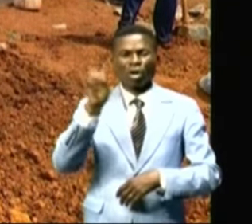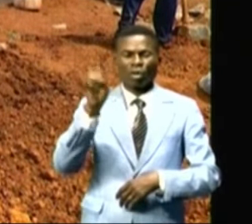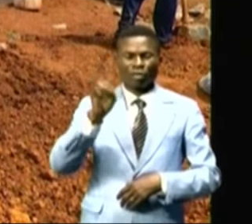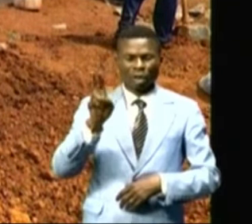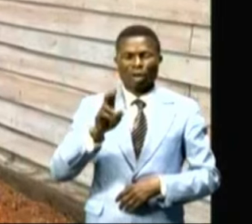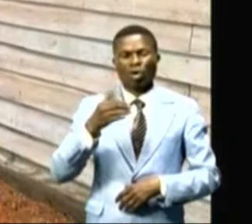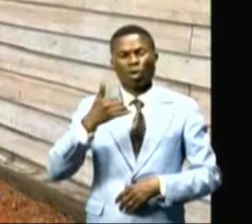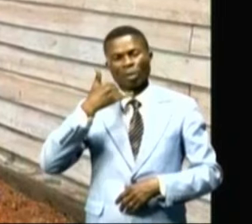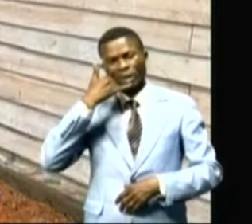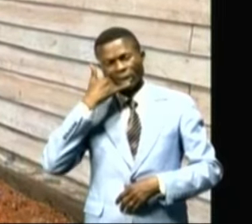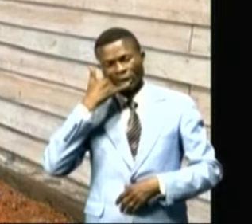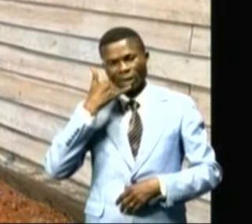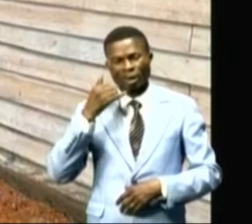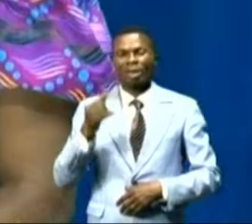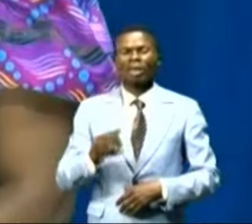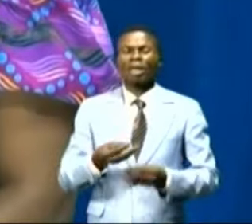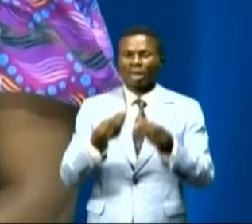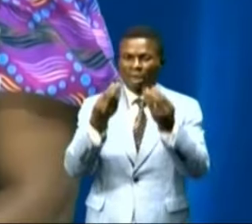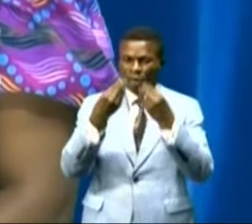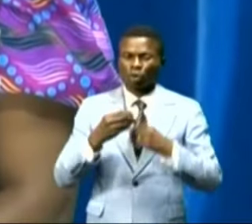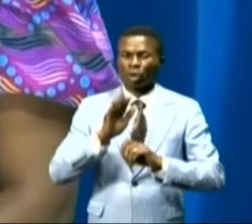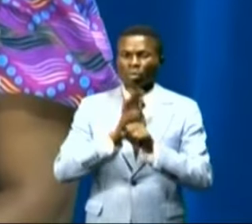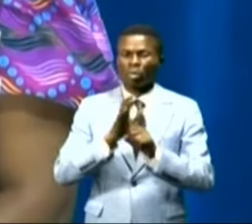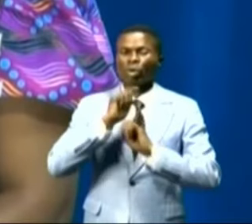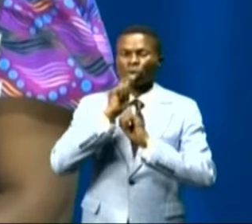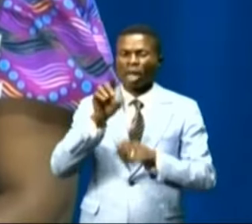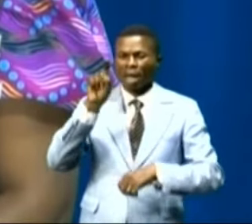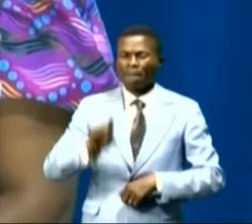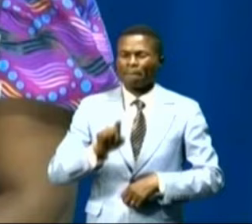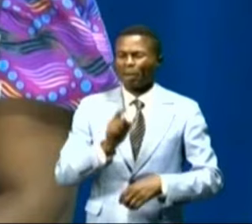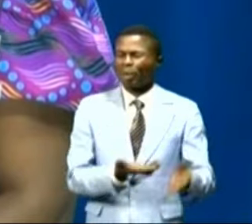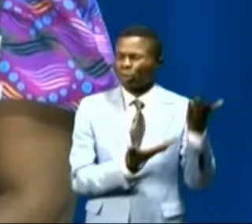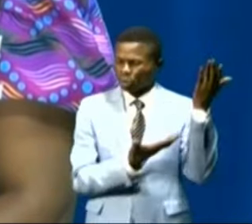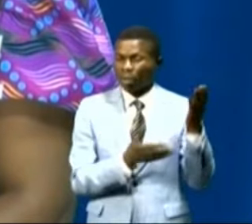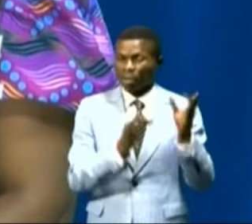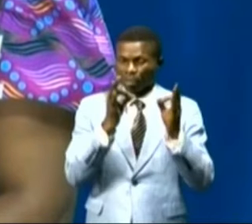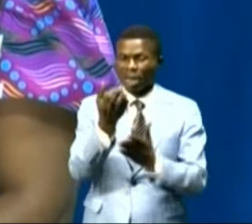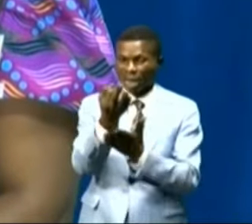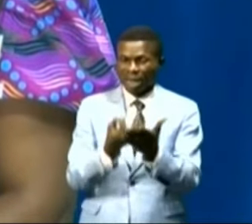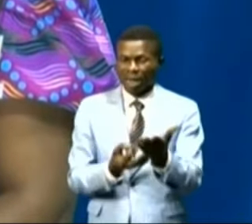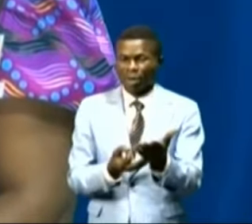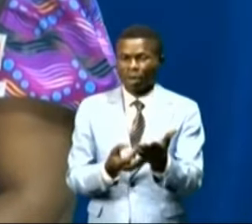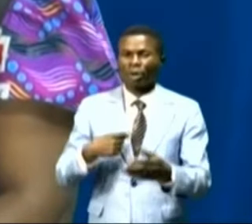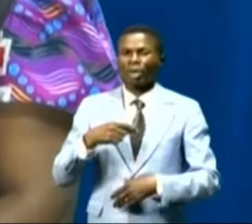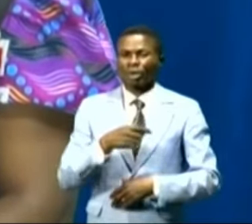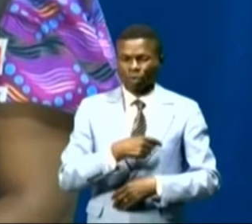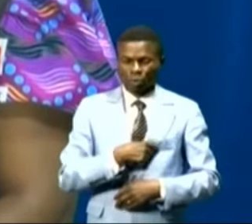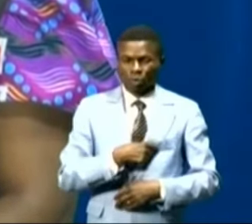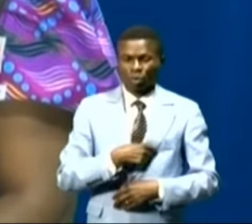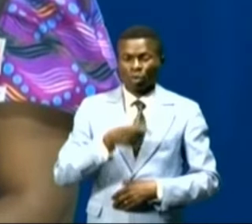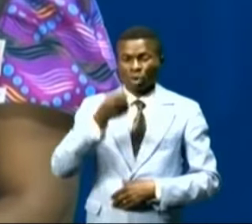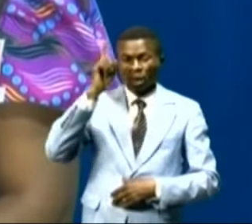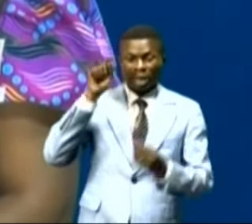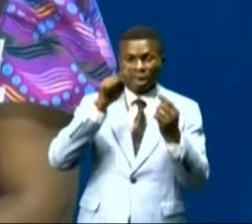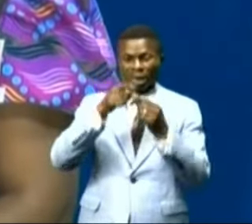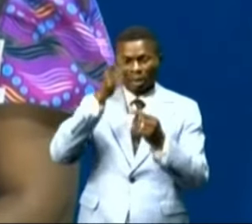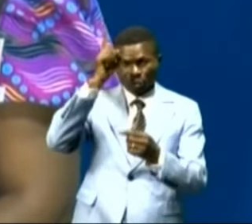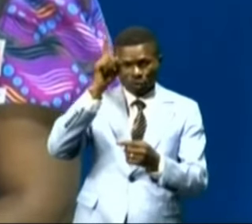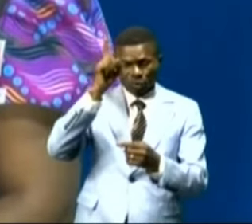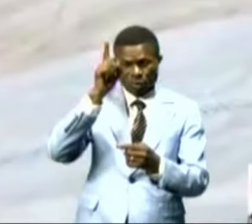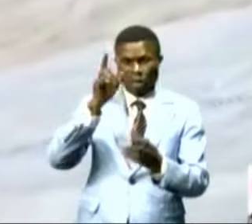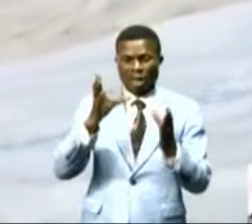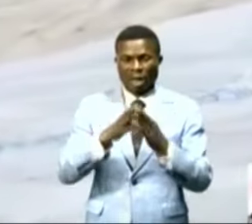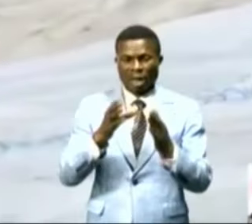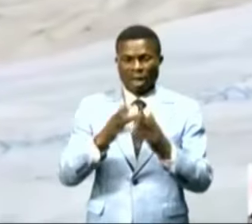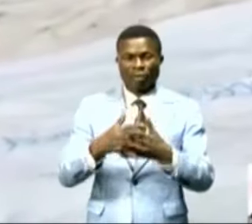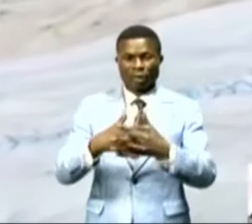ont souscrit à venir laisser des dons. Les besoins sont vraiment holistiques, mais il faut dire que nous sommes visés comme objectif, pas seuls, mais avec aussi les